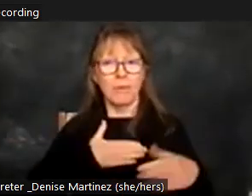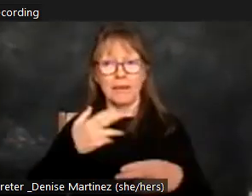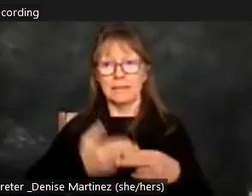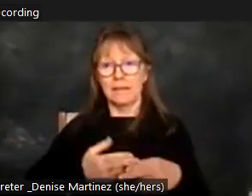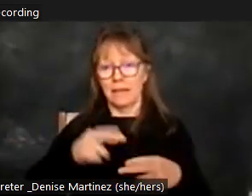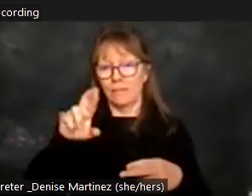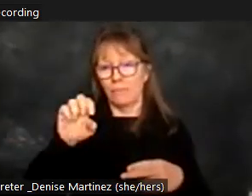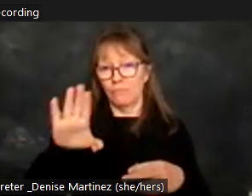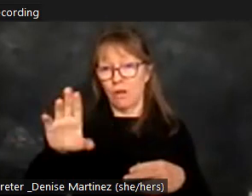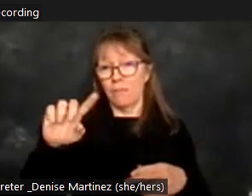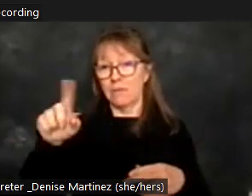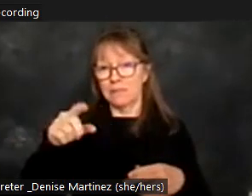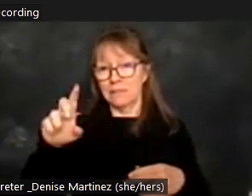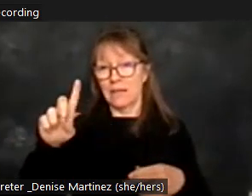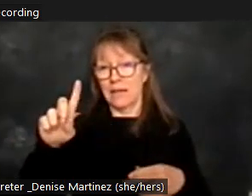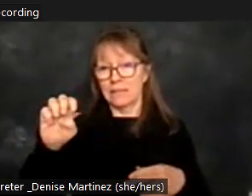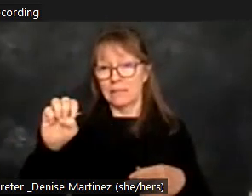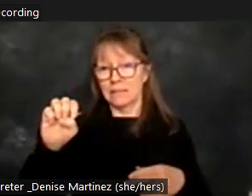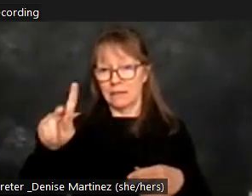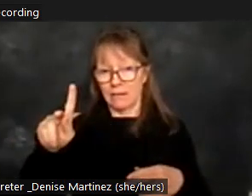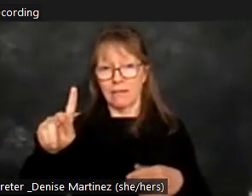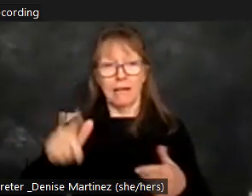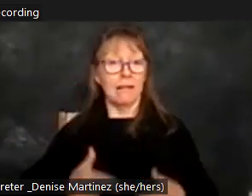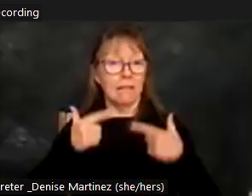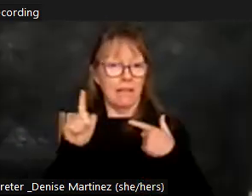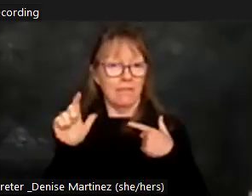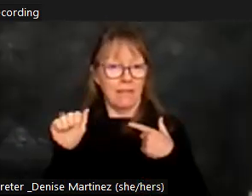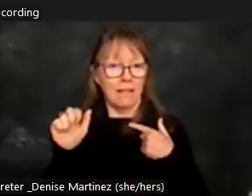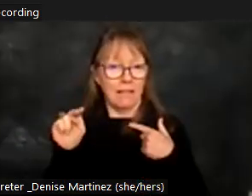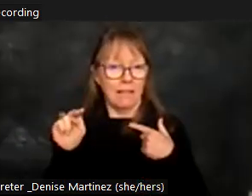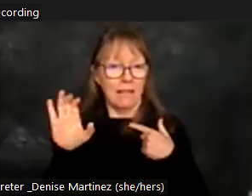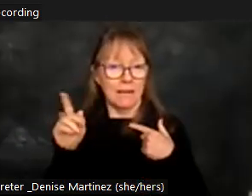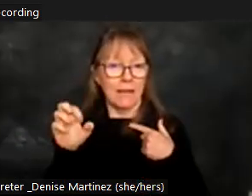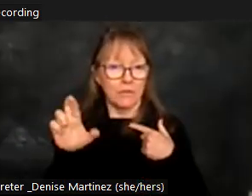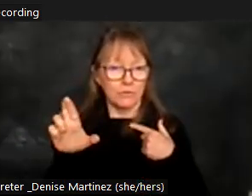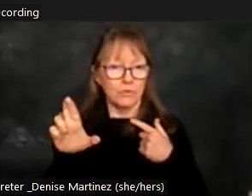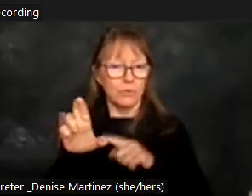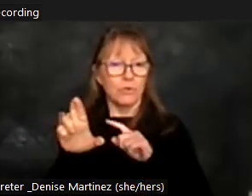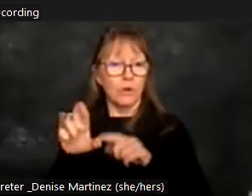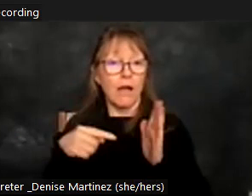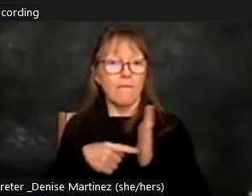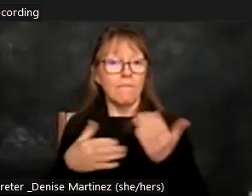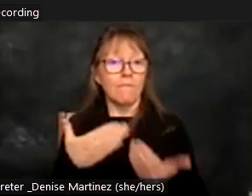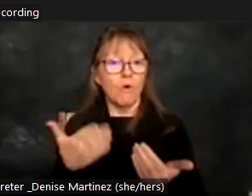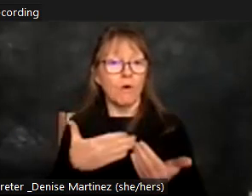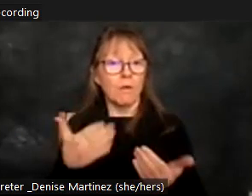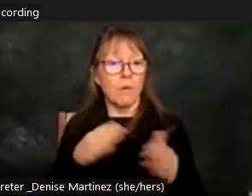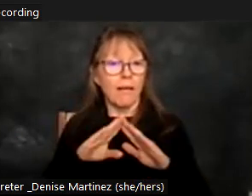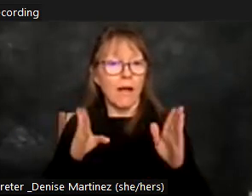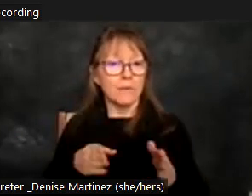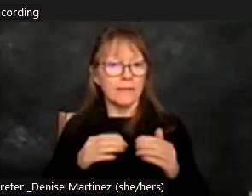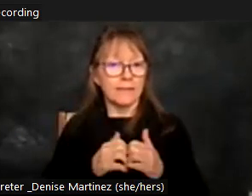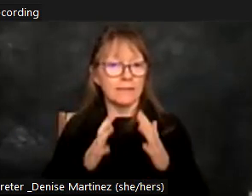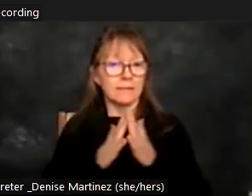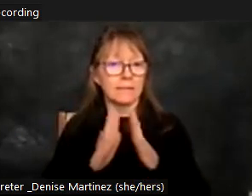c'est Rob Zedek. I have just a few Moi, vive questions l'inscription. Moi, about j'ai affordable quelques housing questions. development. I Je vais pas le ask these poser. as food for thought for tonight or